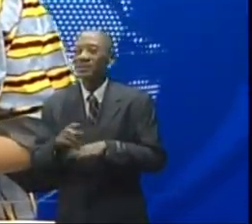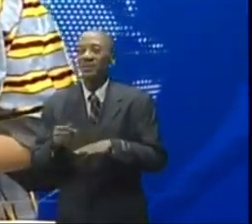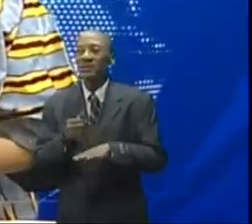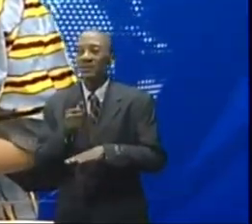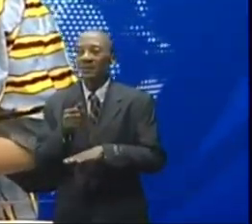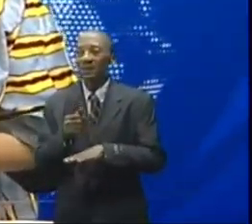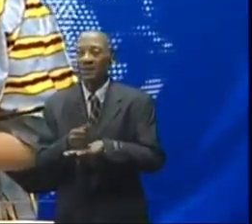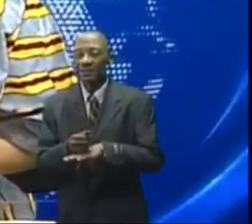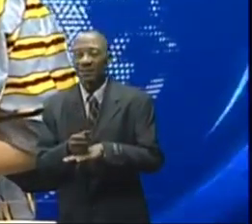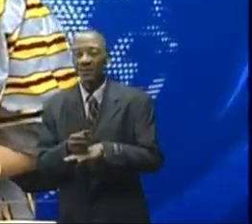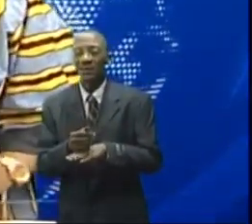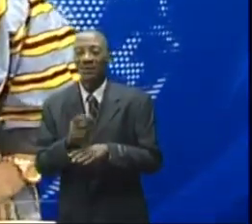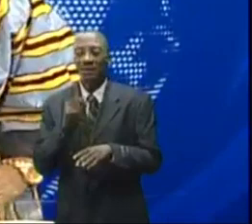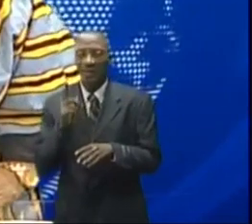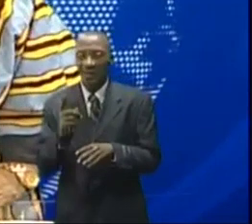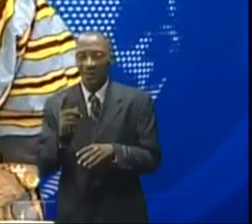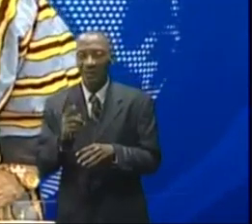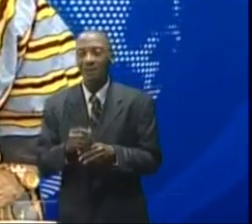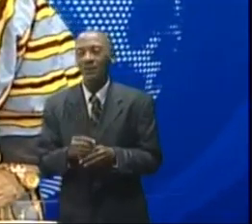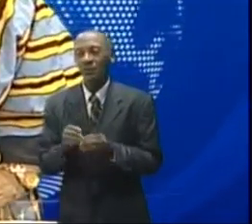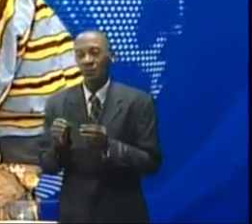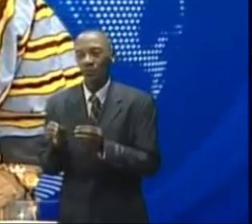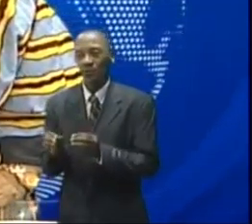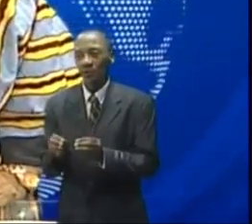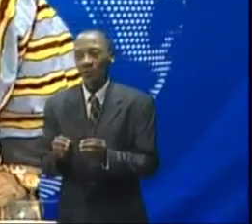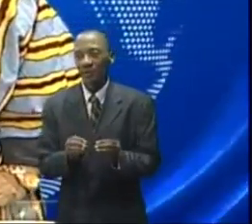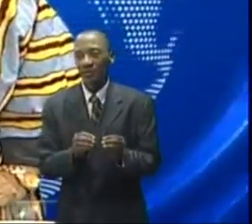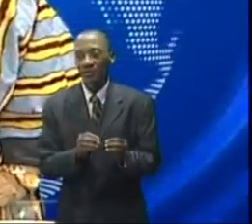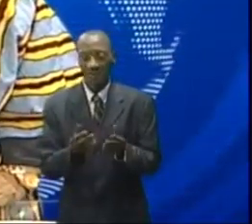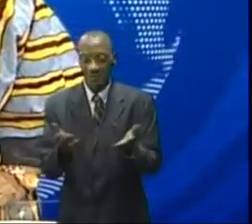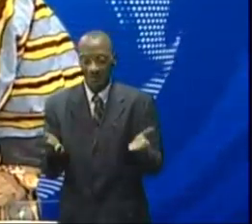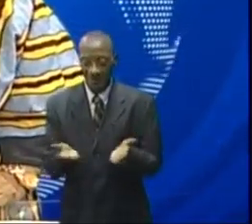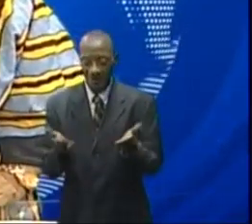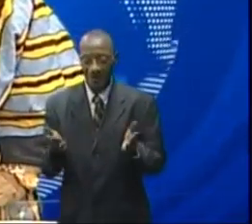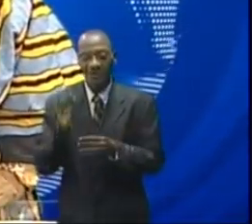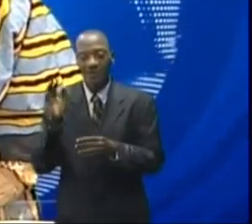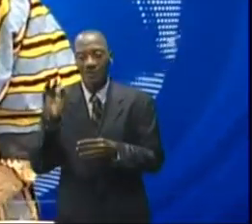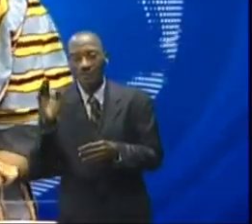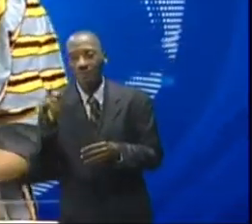de la princesse Adèle. De précision avec Angèle Mabiala.